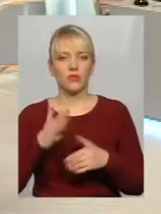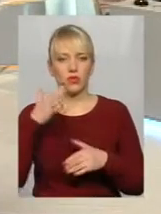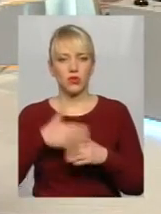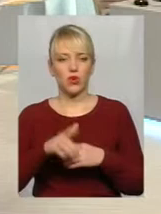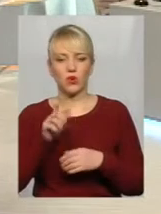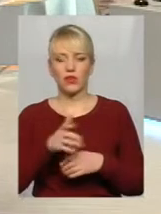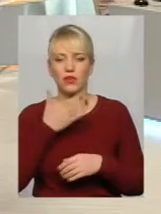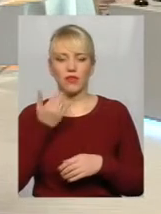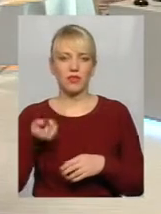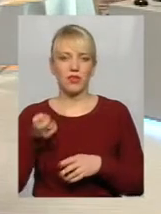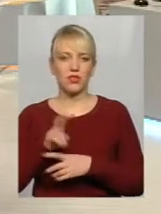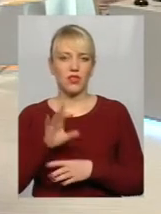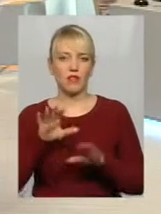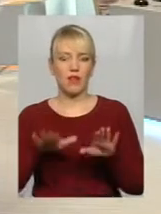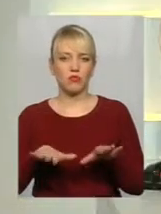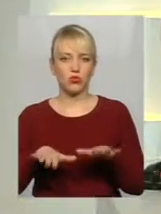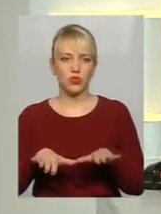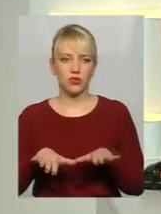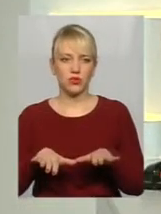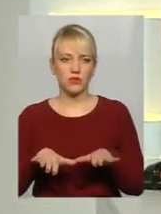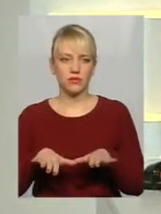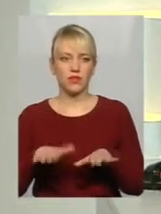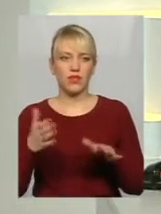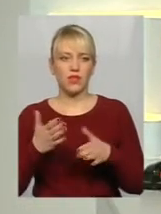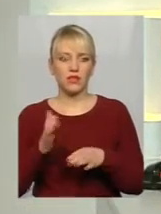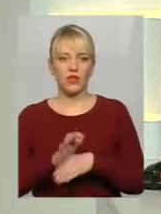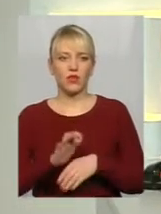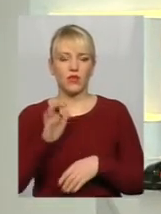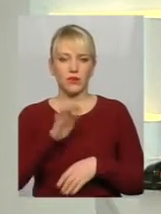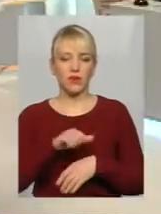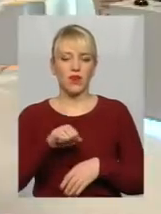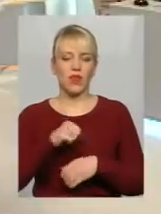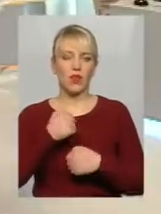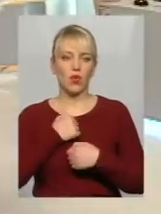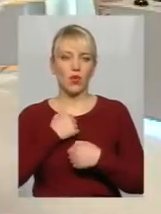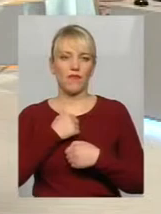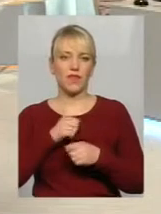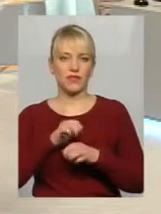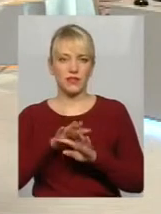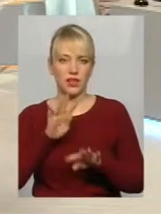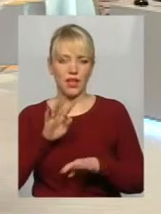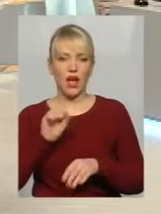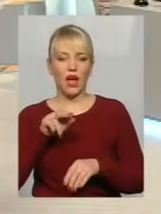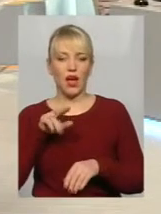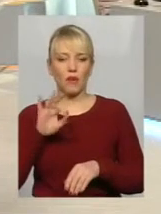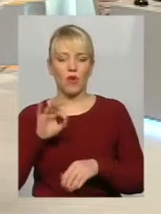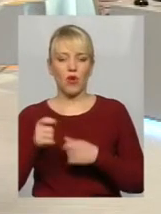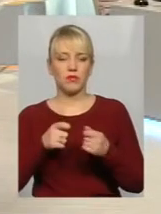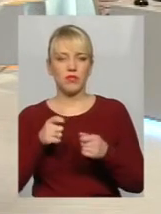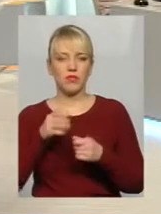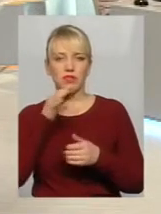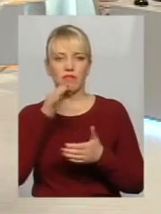людина не прийшла вже на пункт, з якого відправляли там, до війська, так? Так. А от по адміністративній